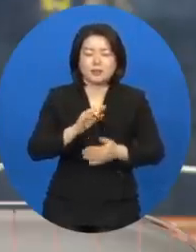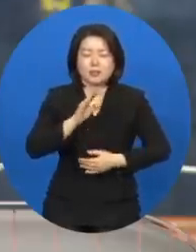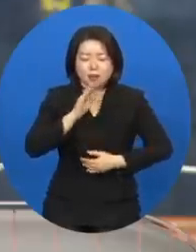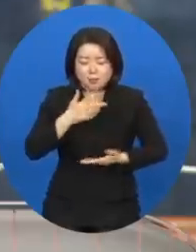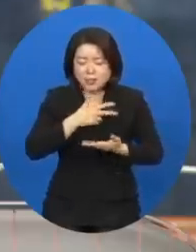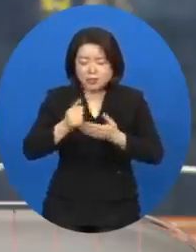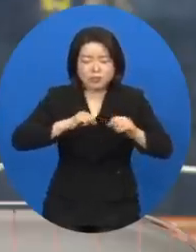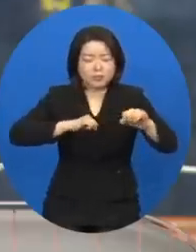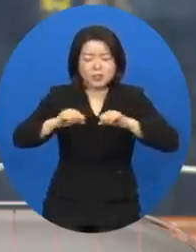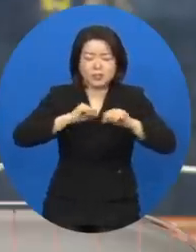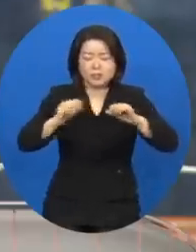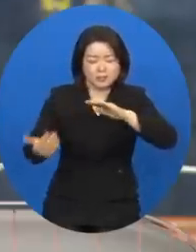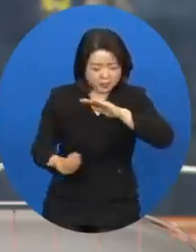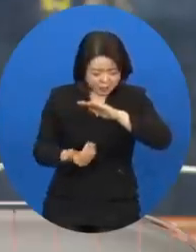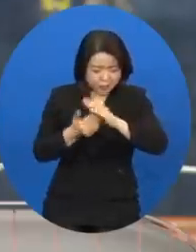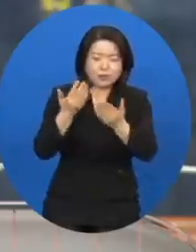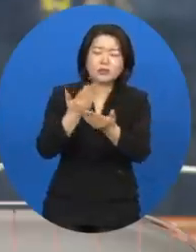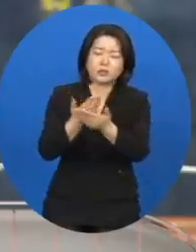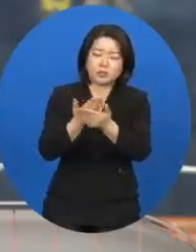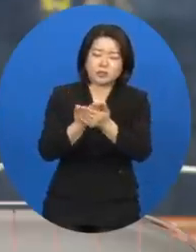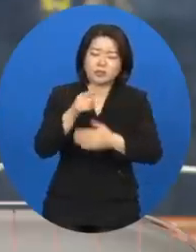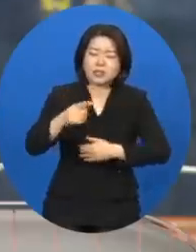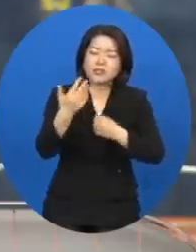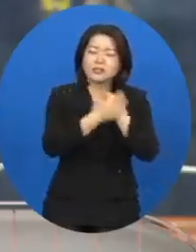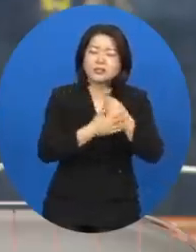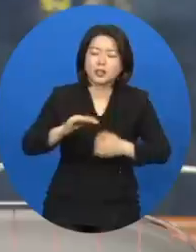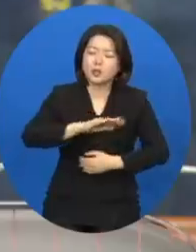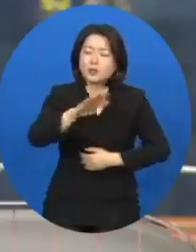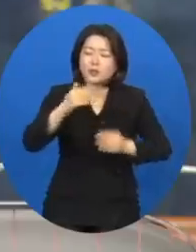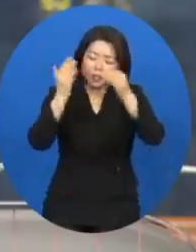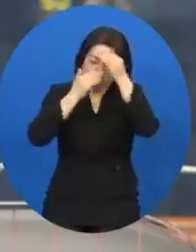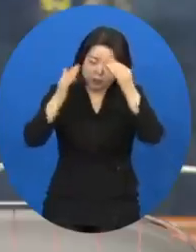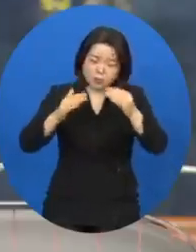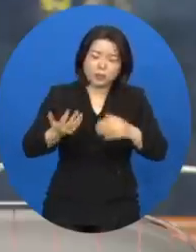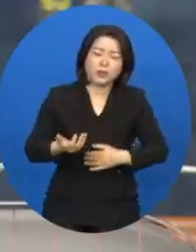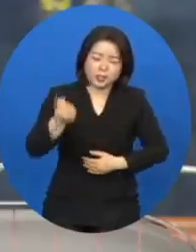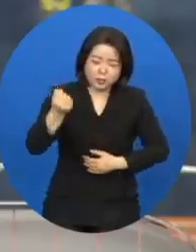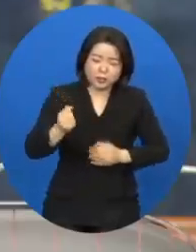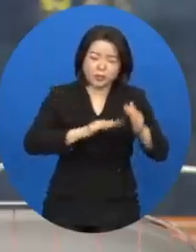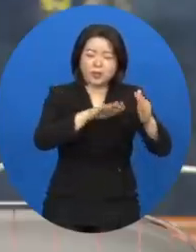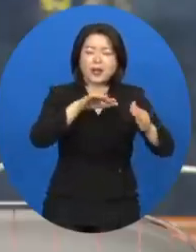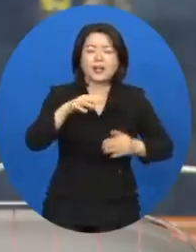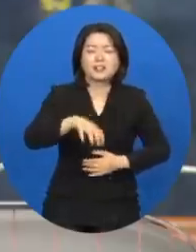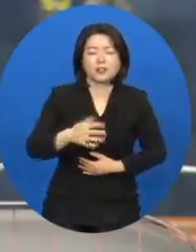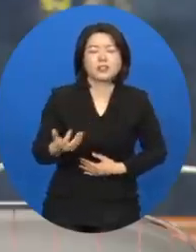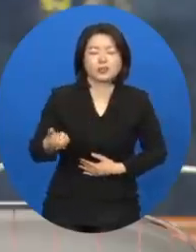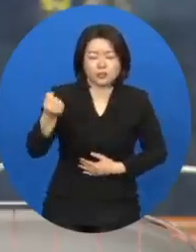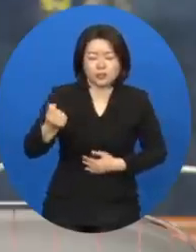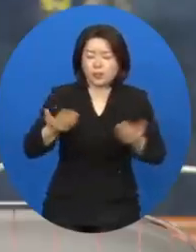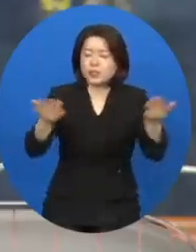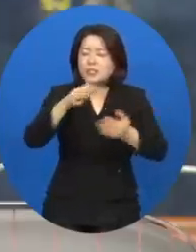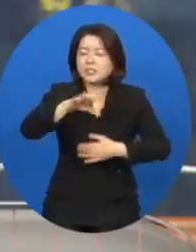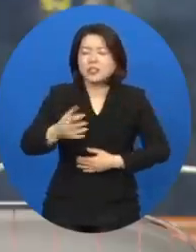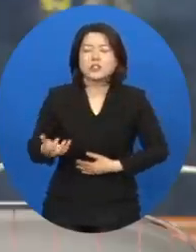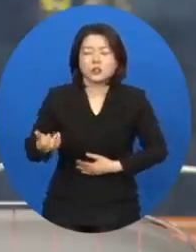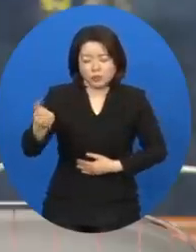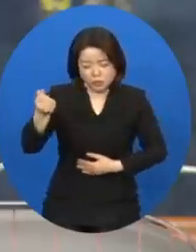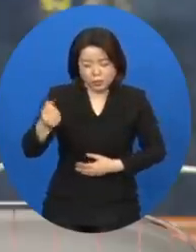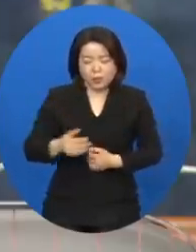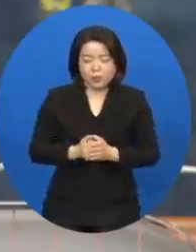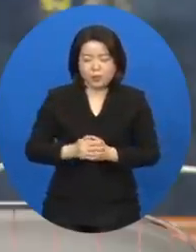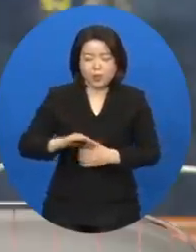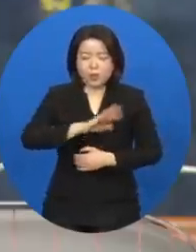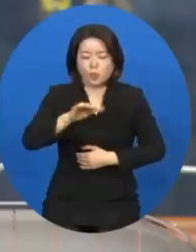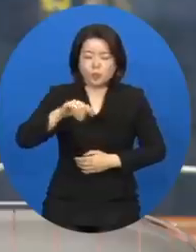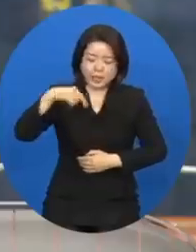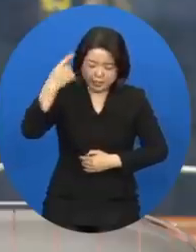역사를 이루시옵소서. 그 은혜를 성도들이 누리고 가정이 누리고 일터를 에서 누려지고 우리의 다음